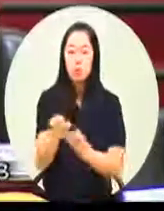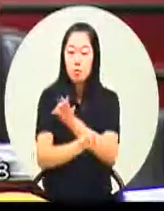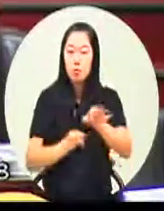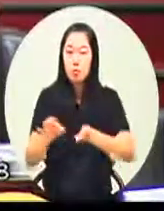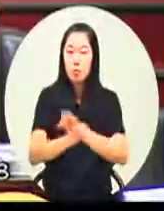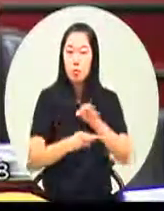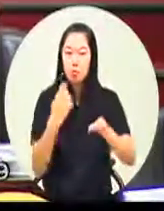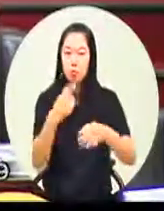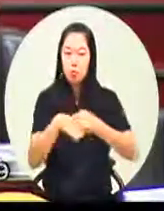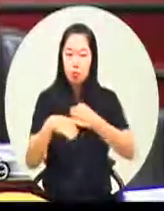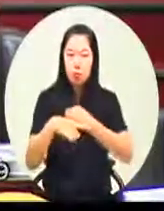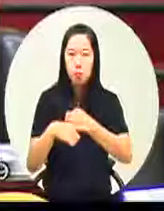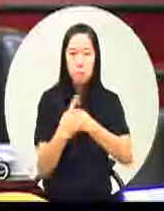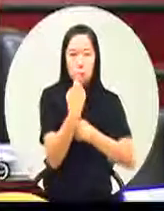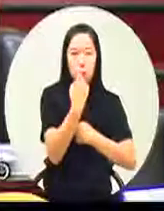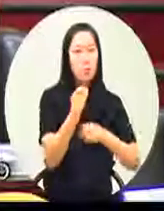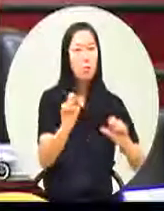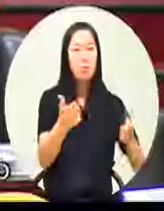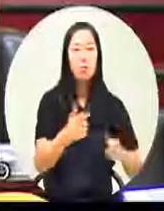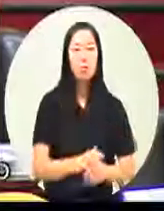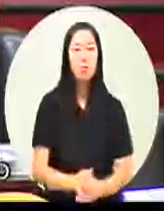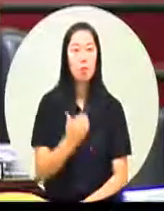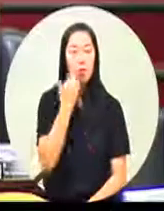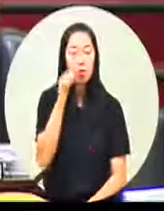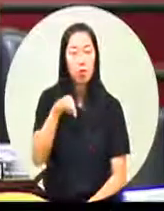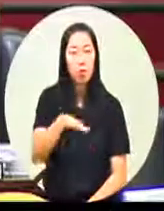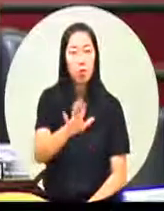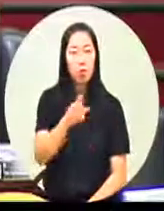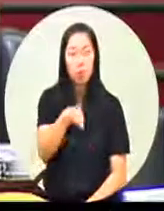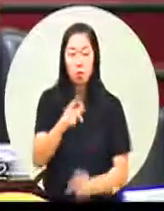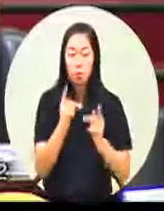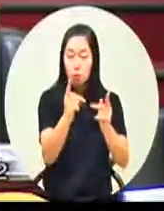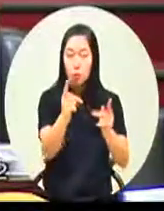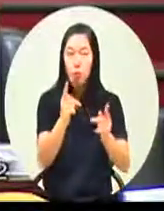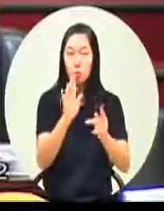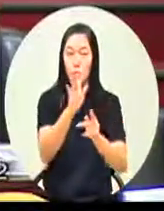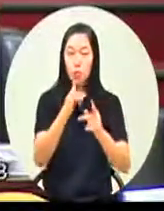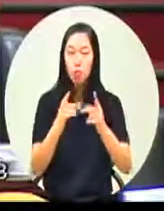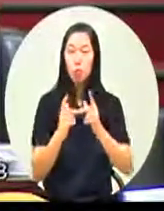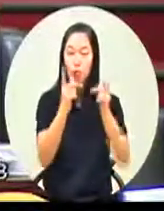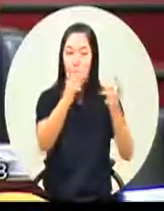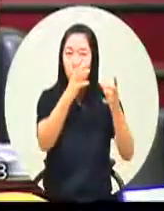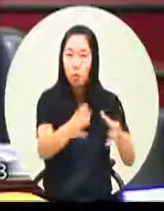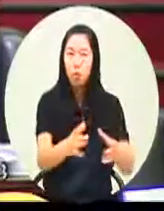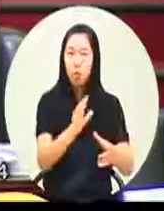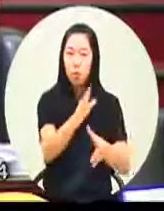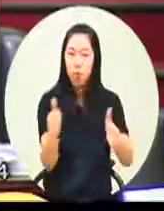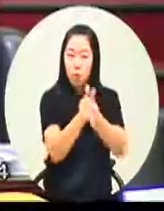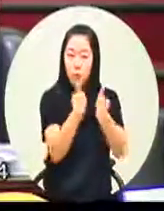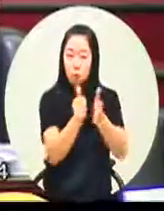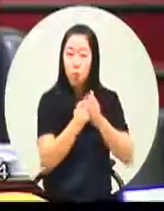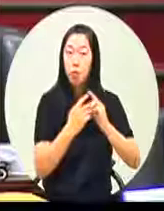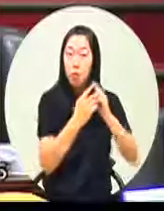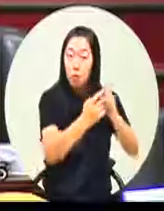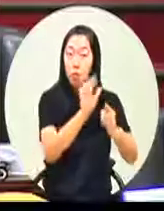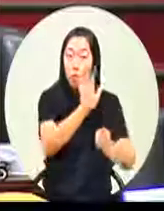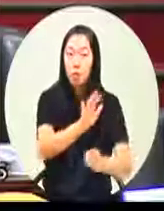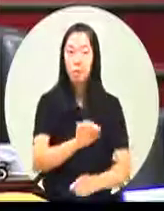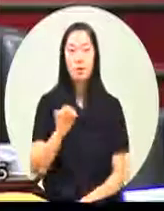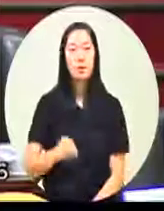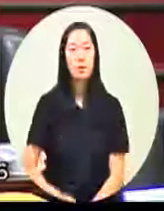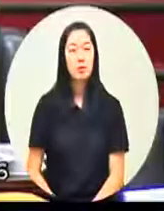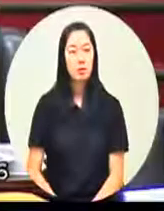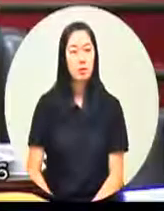如果说哦，我这个那个地方有人，我捷运开到那个地方去，哈、哦，才有人做，哈、哦，最起